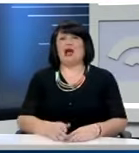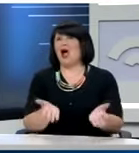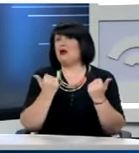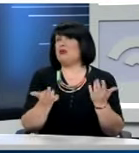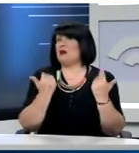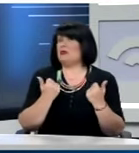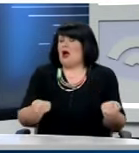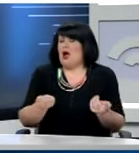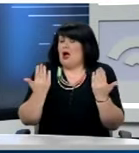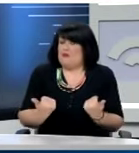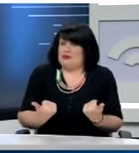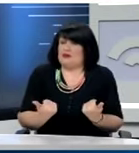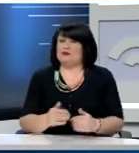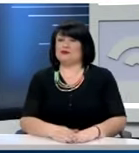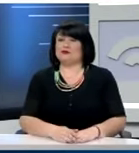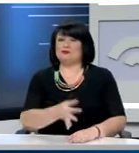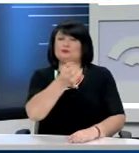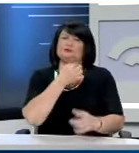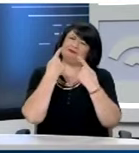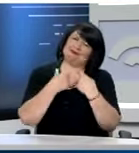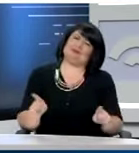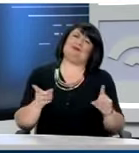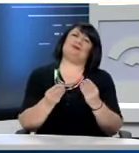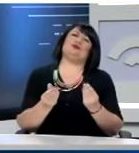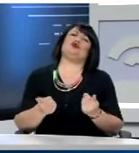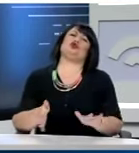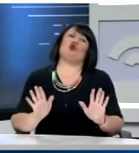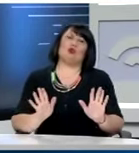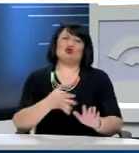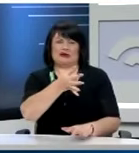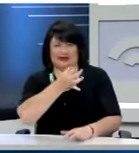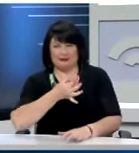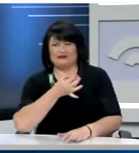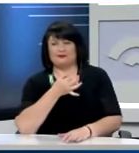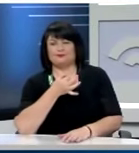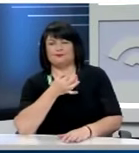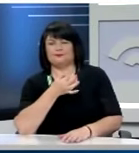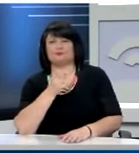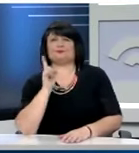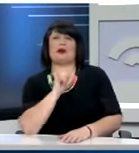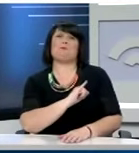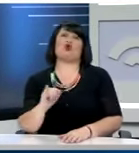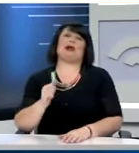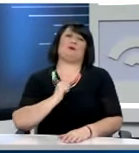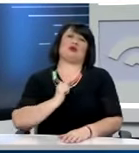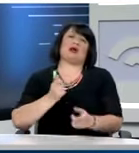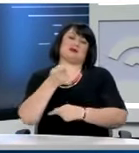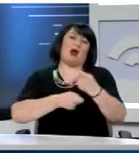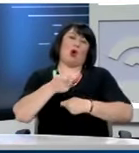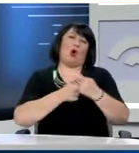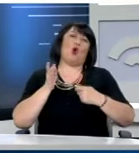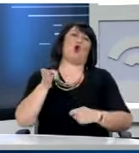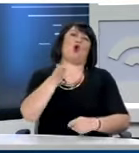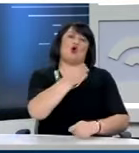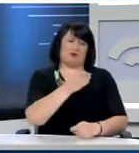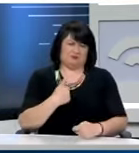βγήκε, αρχίσατε άλλη θεωρία ότι δεν θα βγούμε ποτέ στις αγορές. Και όχι